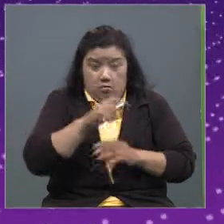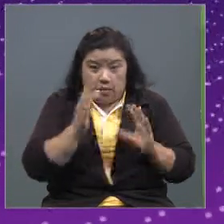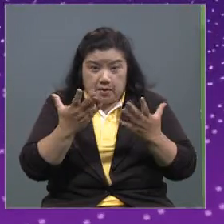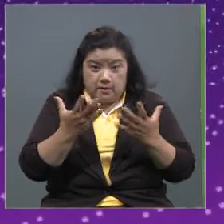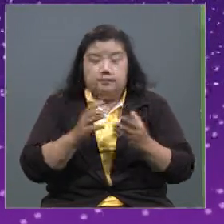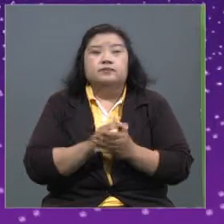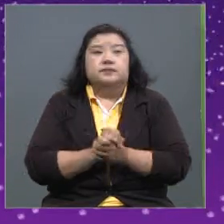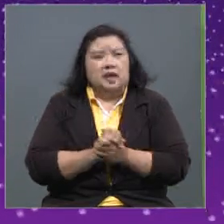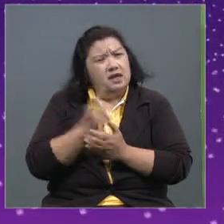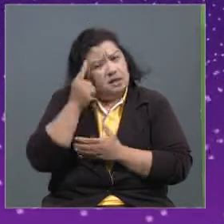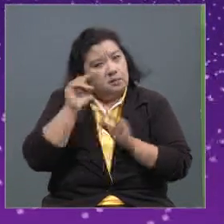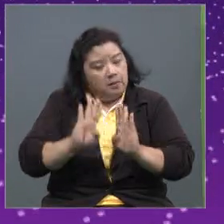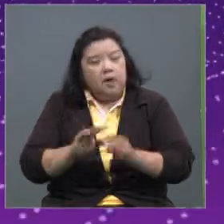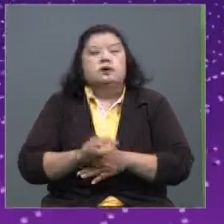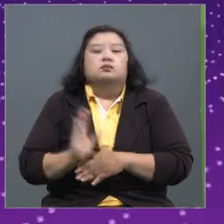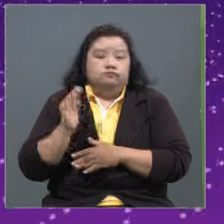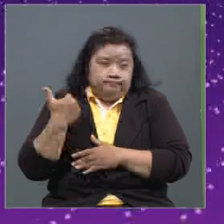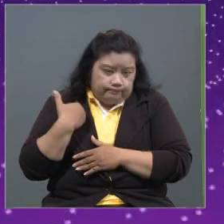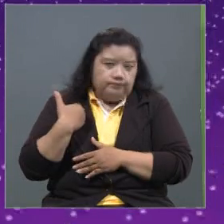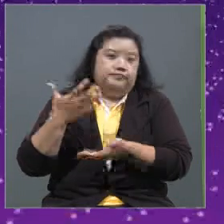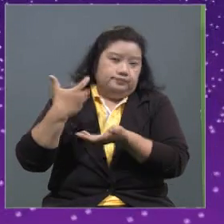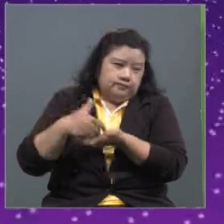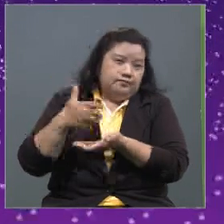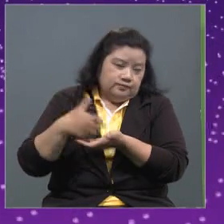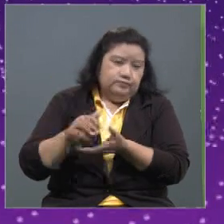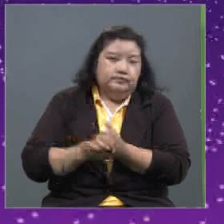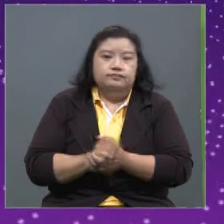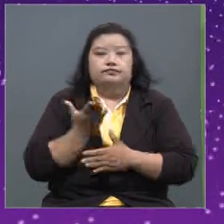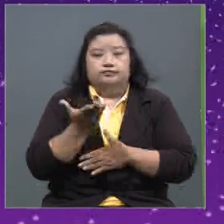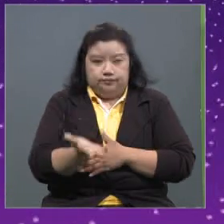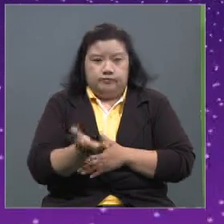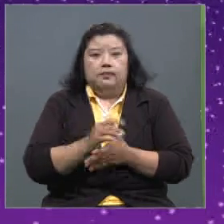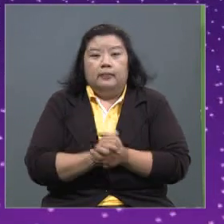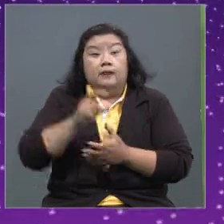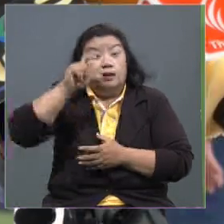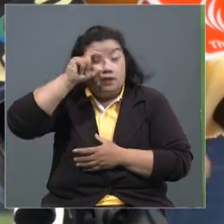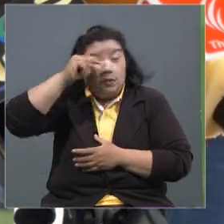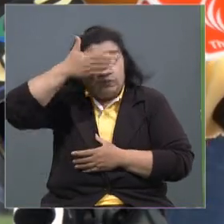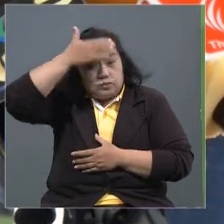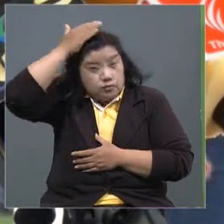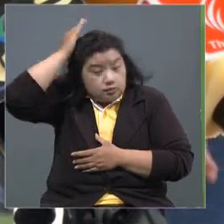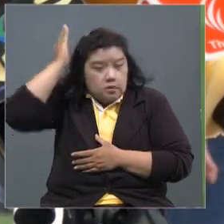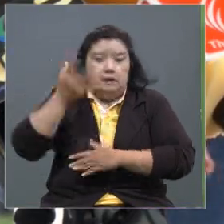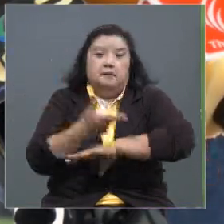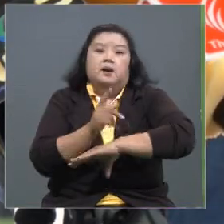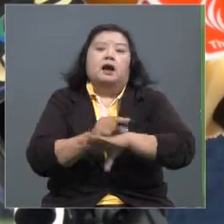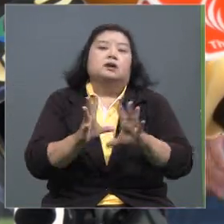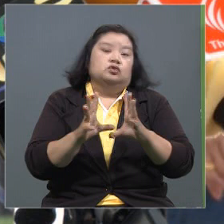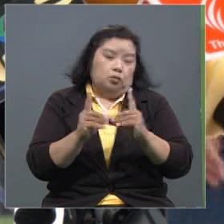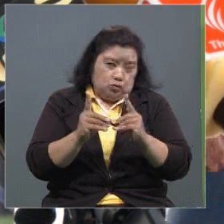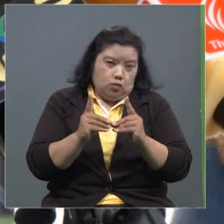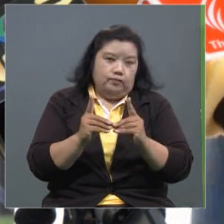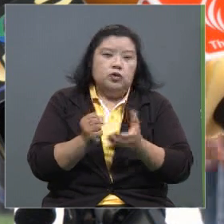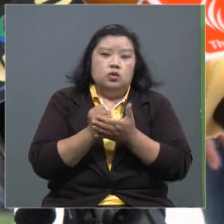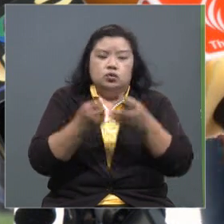แล้วสุดท้ายจะเป็นยังไงเอามาไล่เรียงกันทีละคนกันก่อนนะเริ่มจากคนนี้ค่ะนายอัจฉริยะเรืองรัตนพงษ์ประธานชมรมช่วยเหลือเหยื่ออ